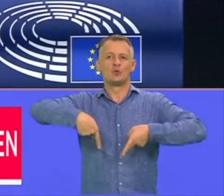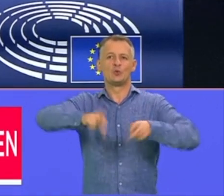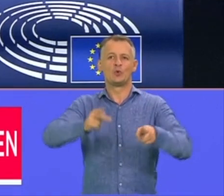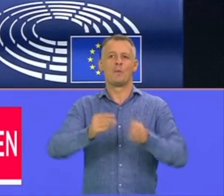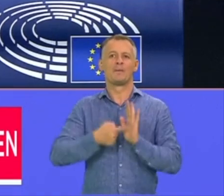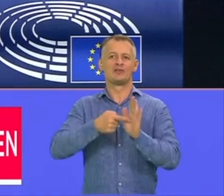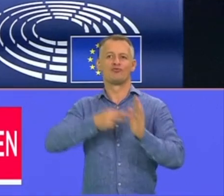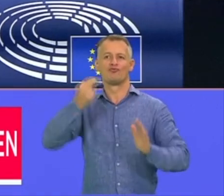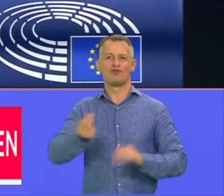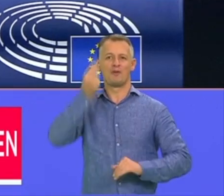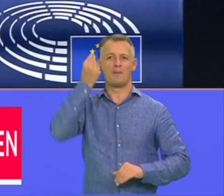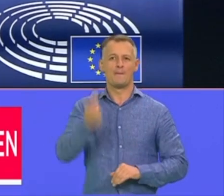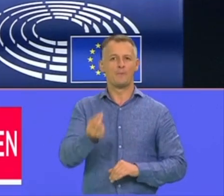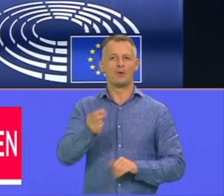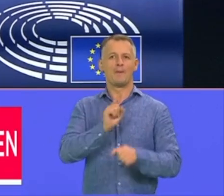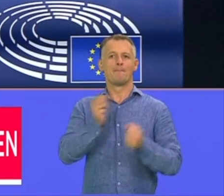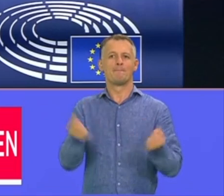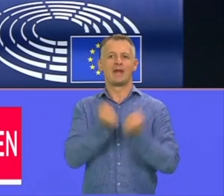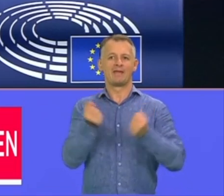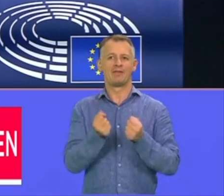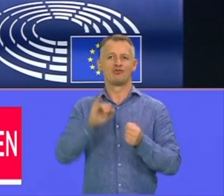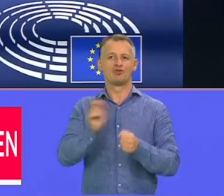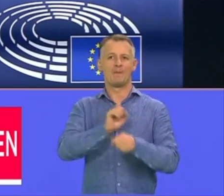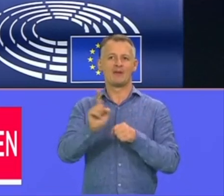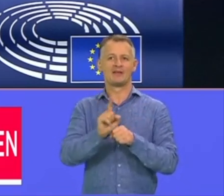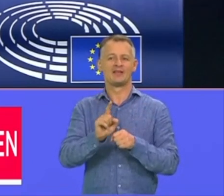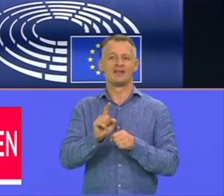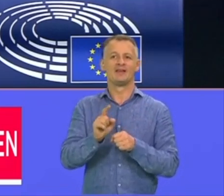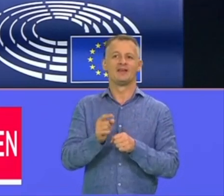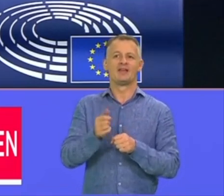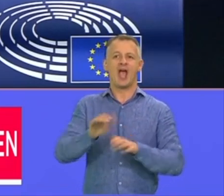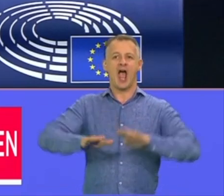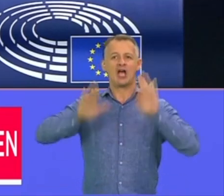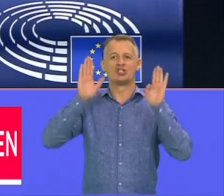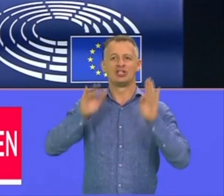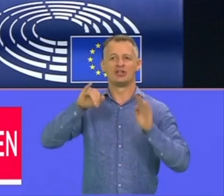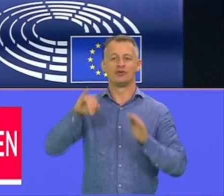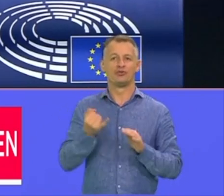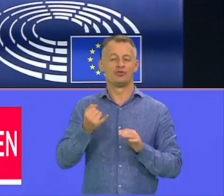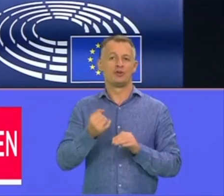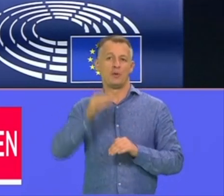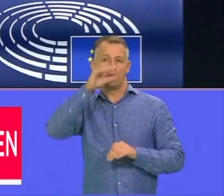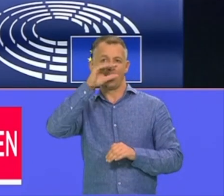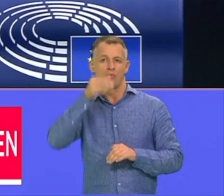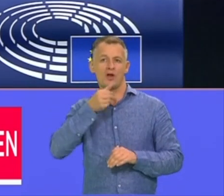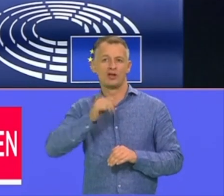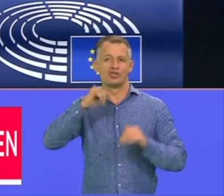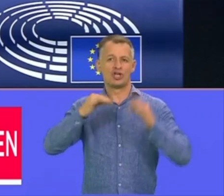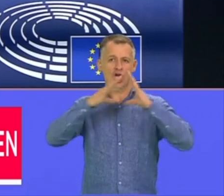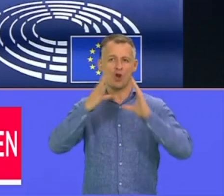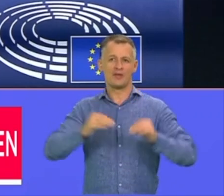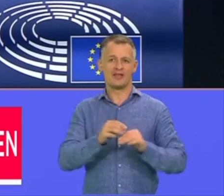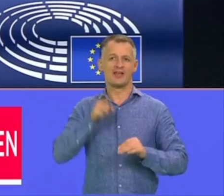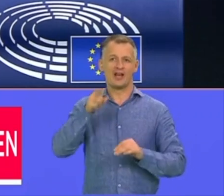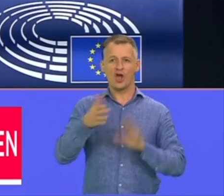en mettant en avant les bonnes pratiques en matière d'asile et de retour. Et elles ont prouvé, la